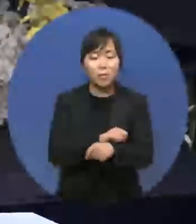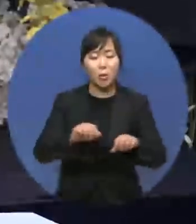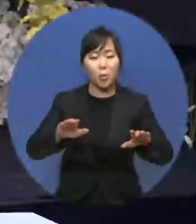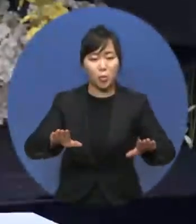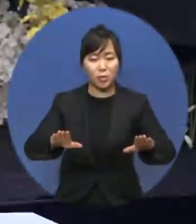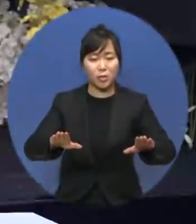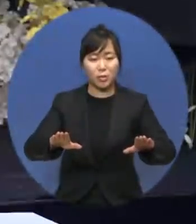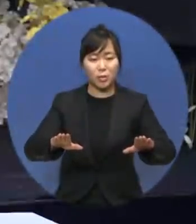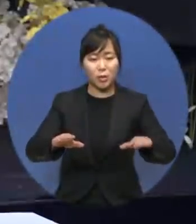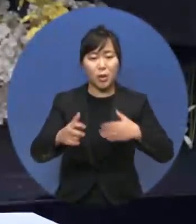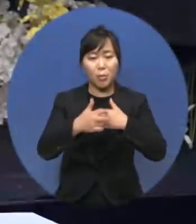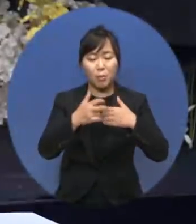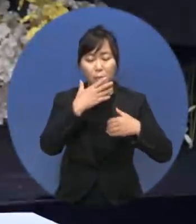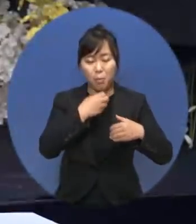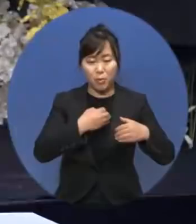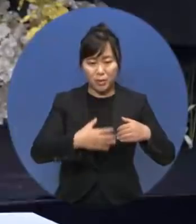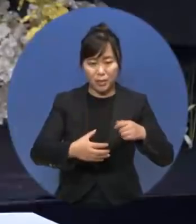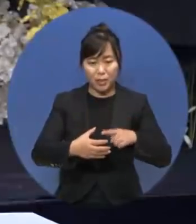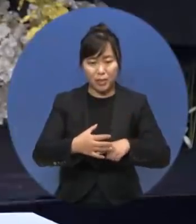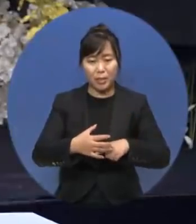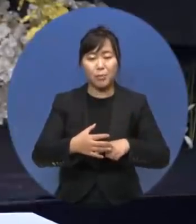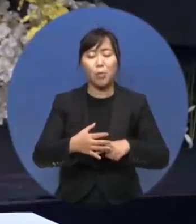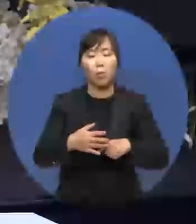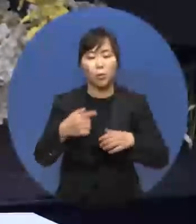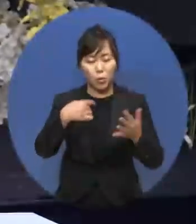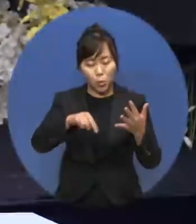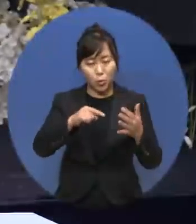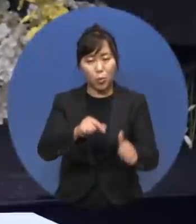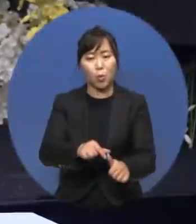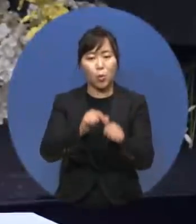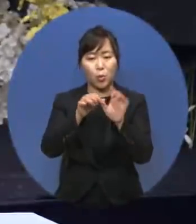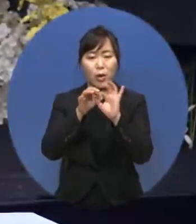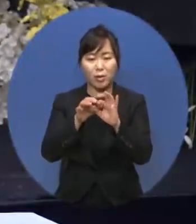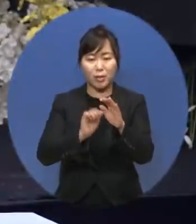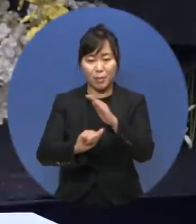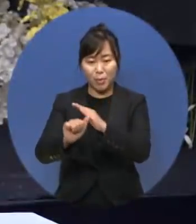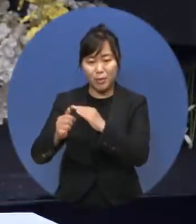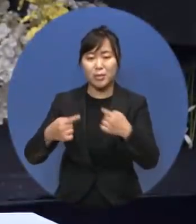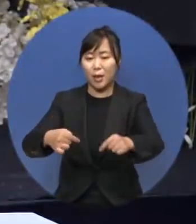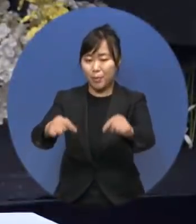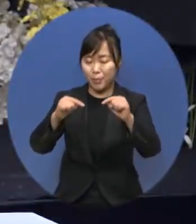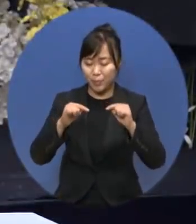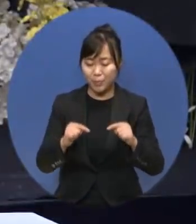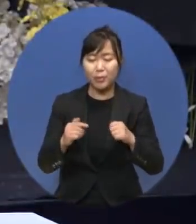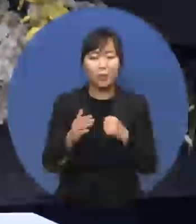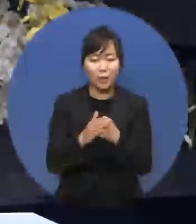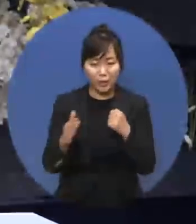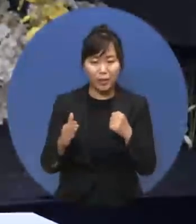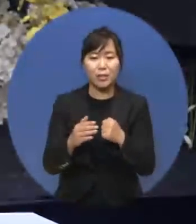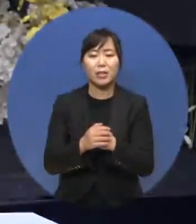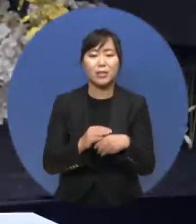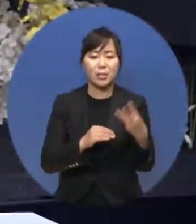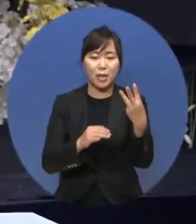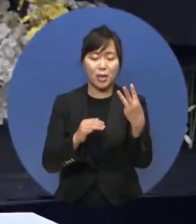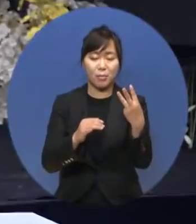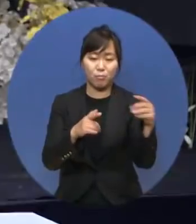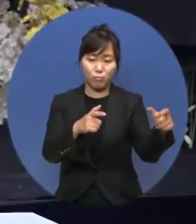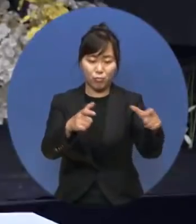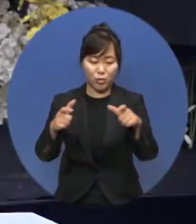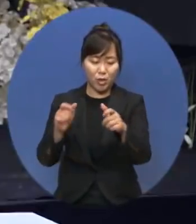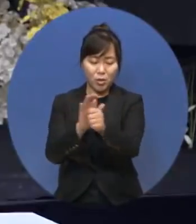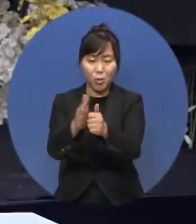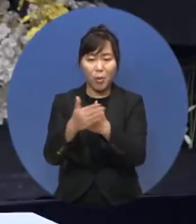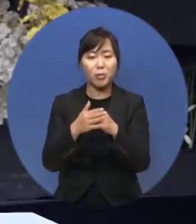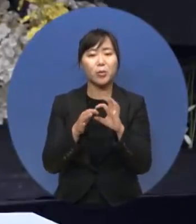이 자리에 복지, 교육, 그리고 고용 분야를 대표해서 참석을 해주셨기 때문에 이 세 분야의